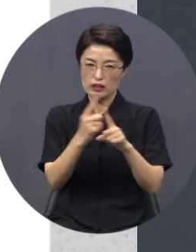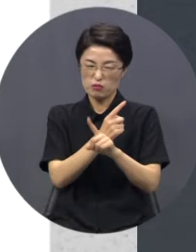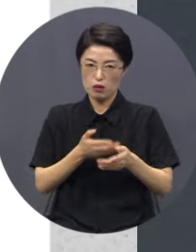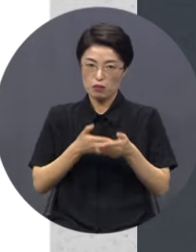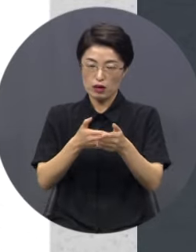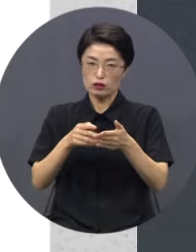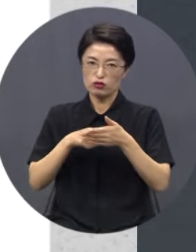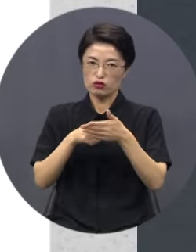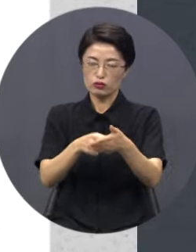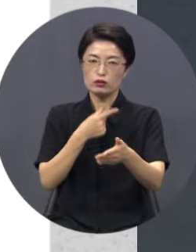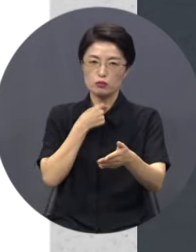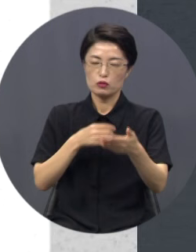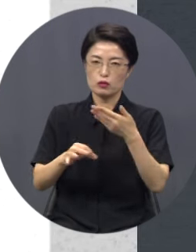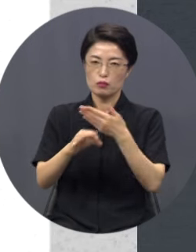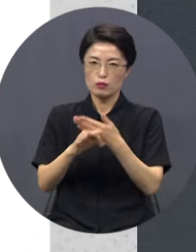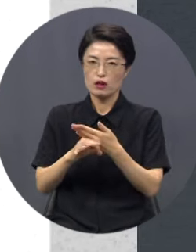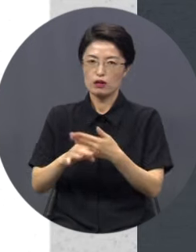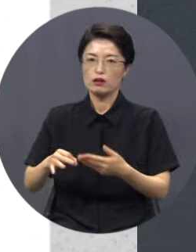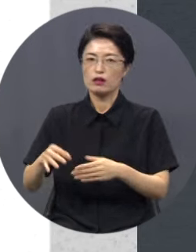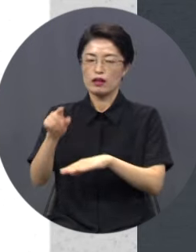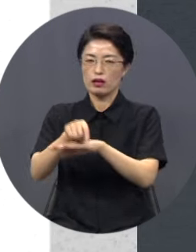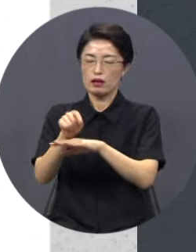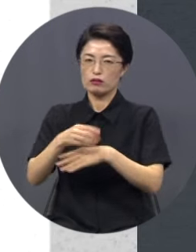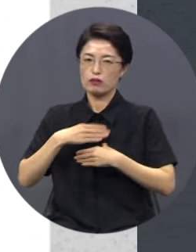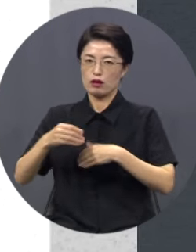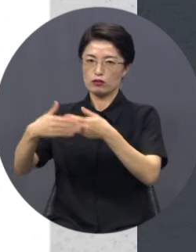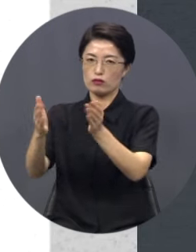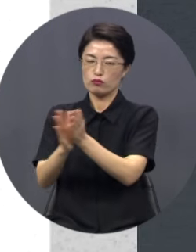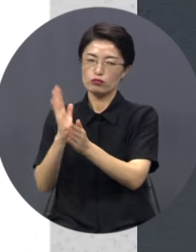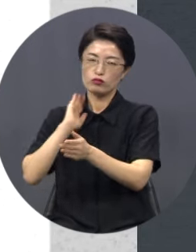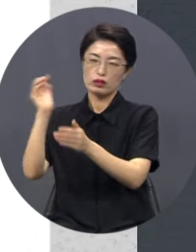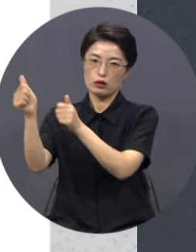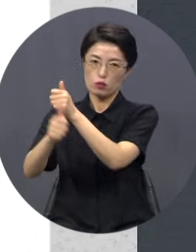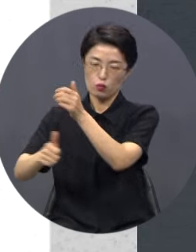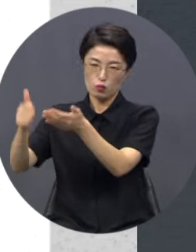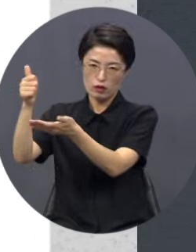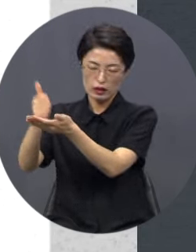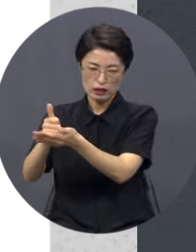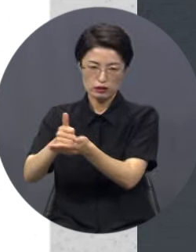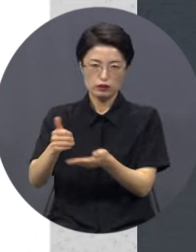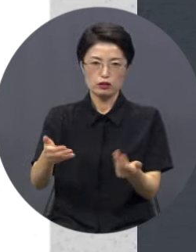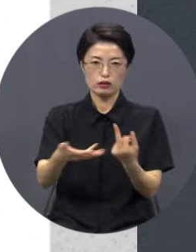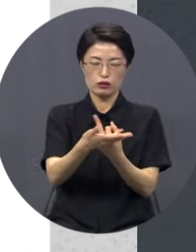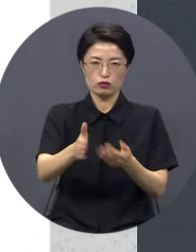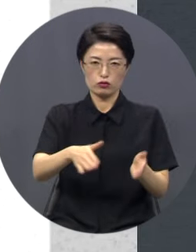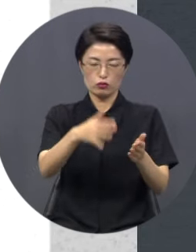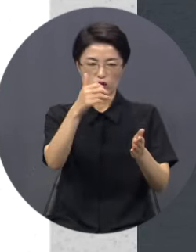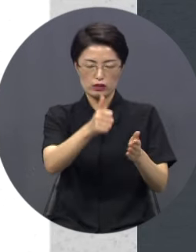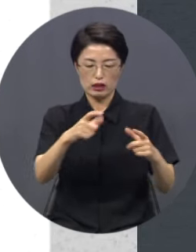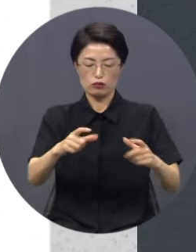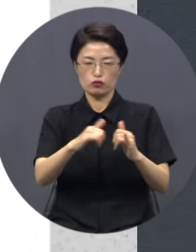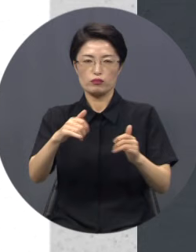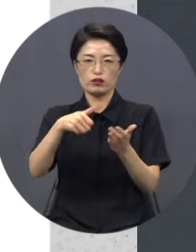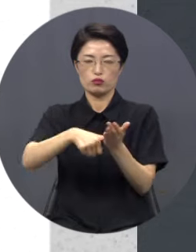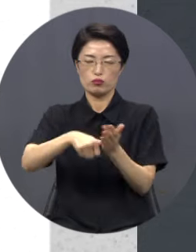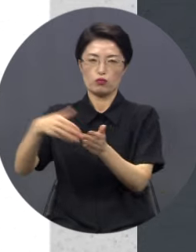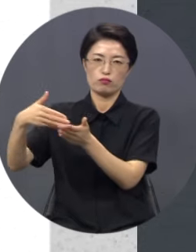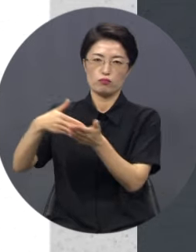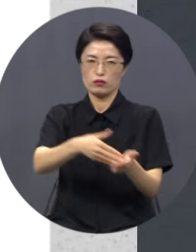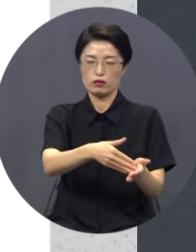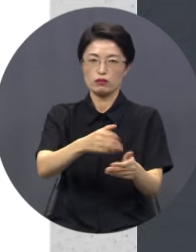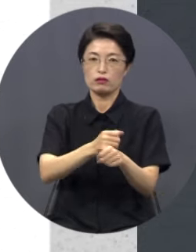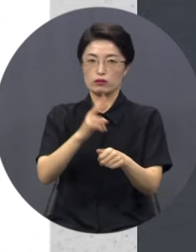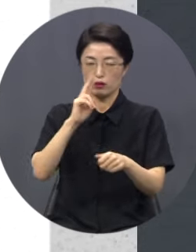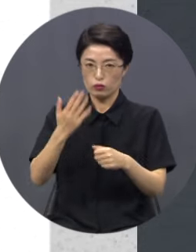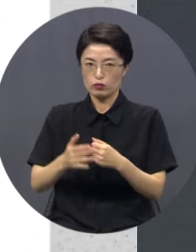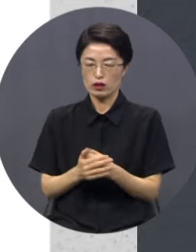추진하려면 행정안전부 장관이 제주 도지사에게 주민 투표를 요구해야 됩니다 주민